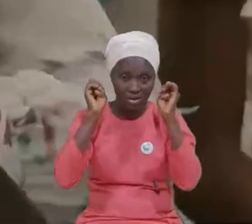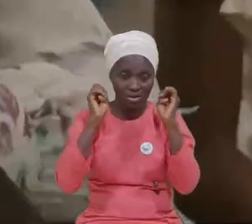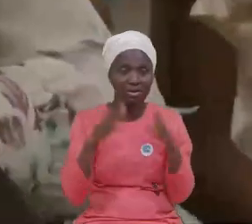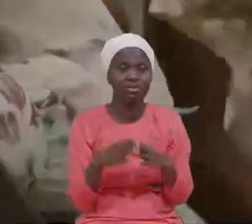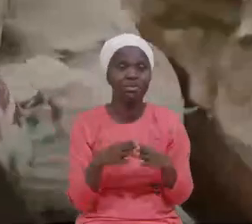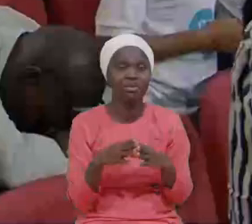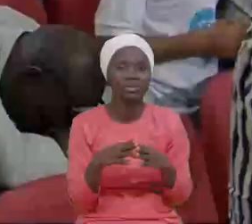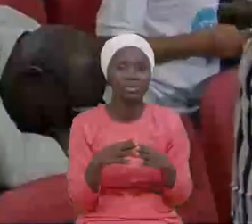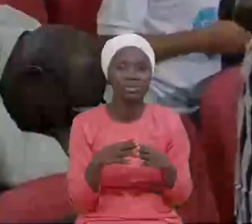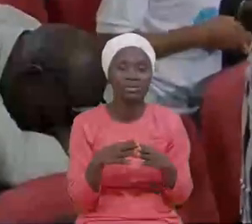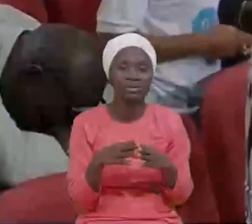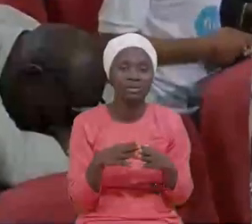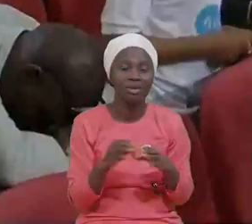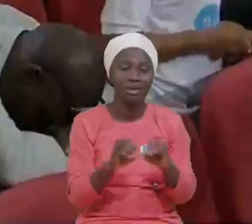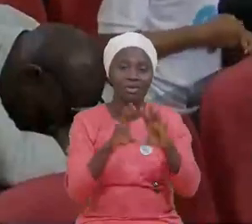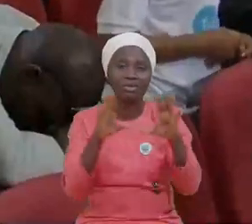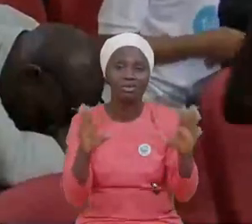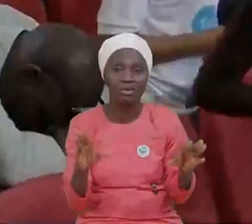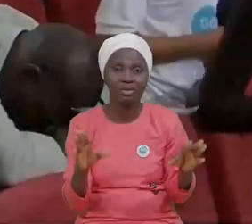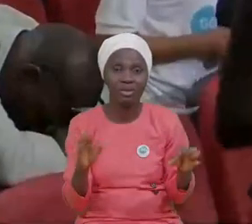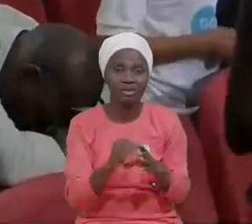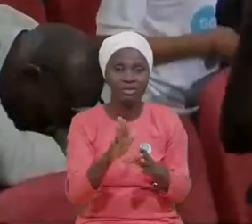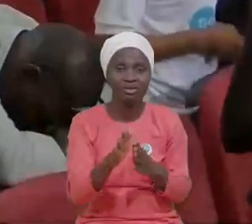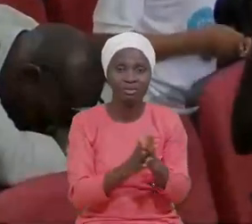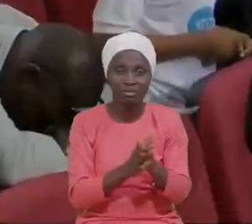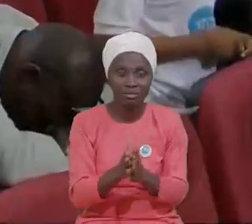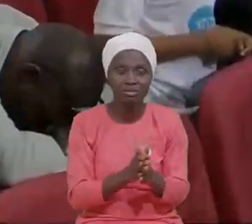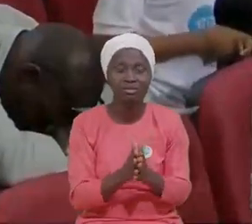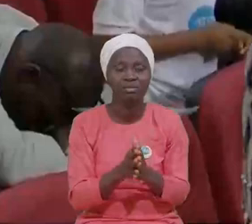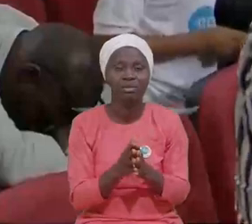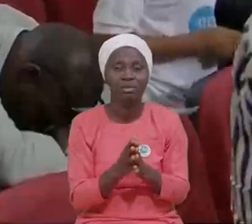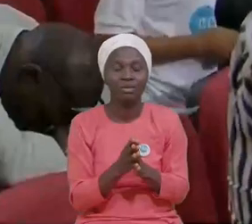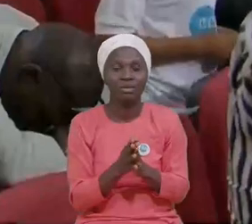Brille dans tous tes désirs.